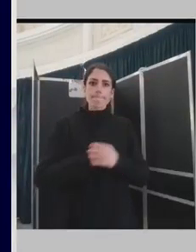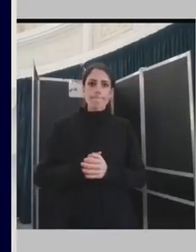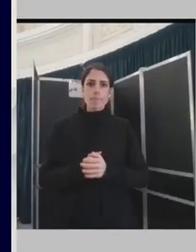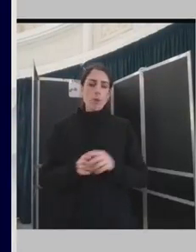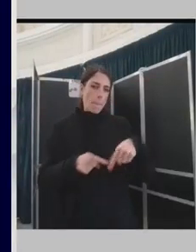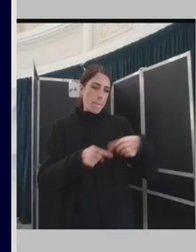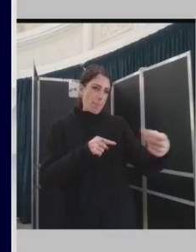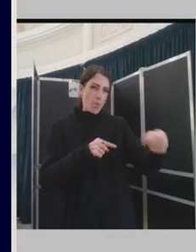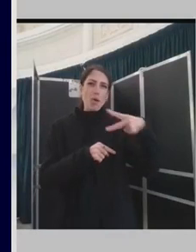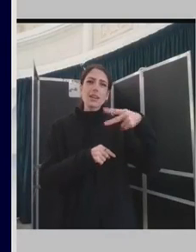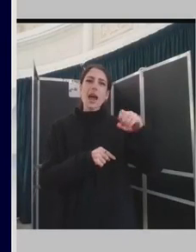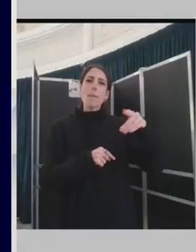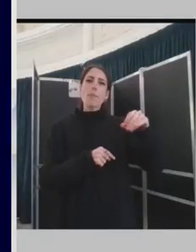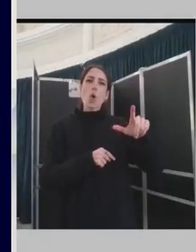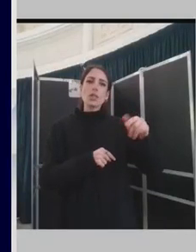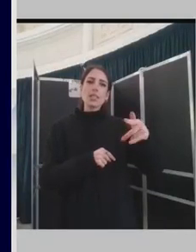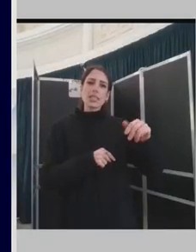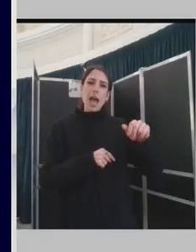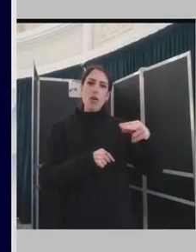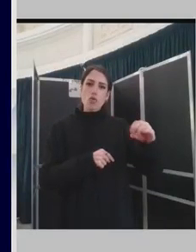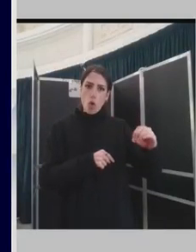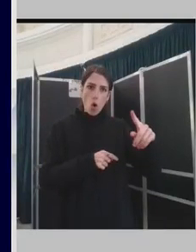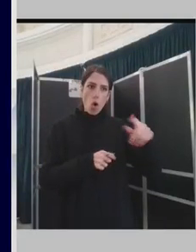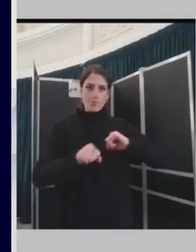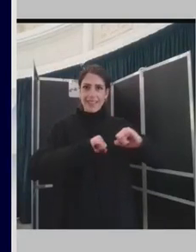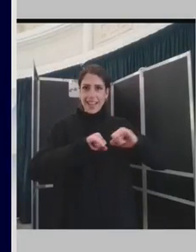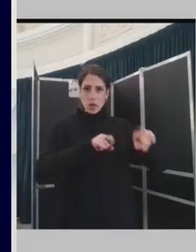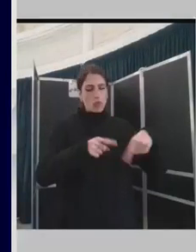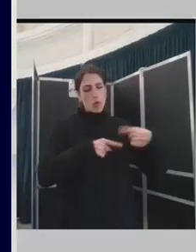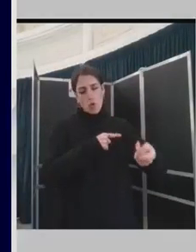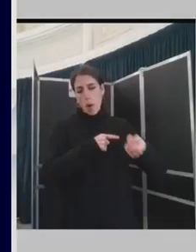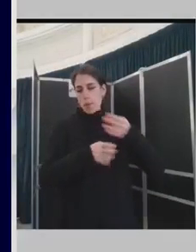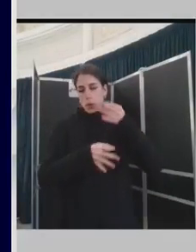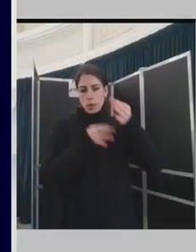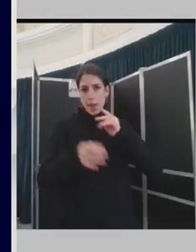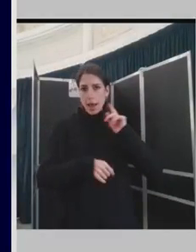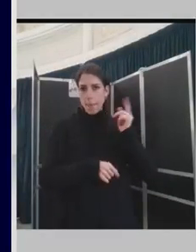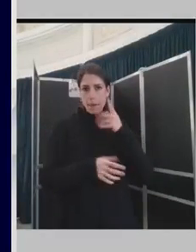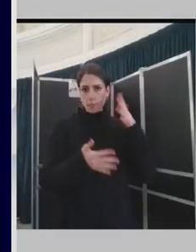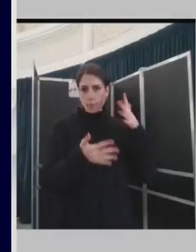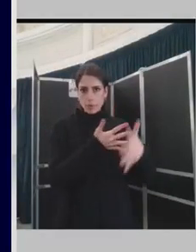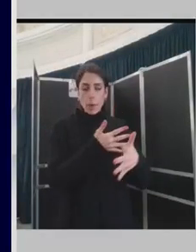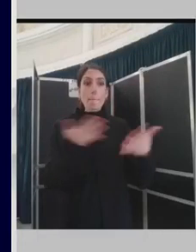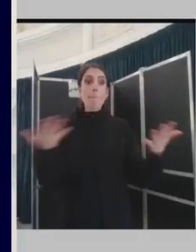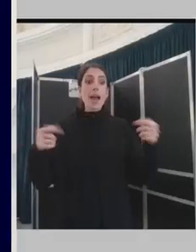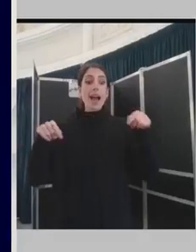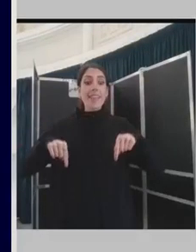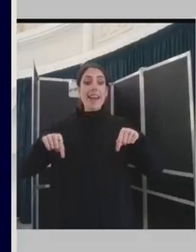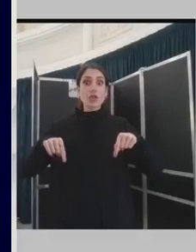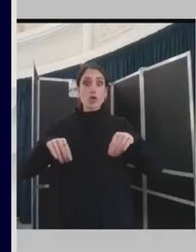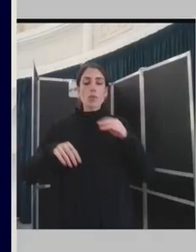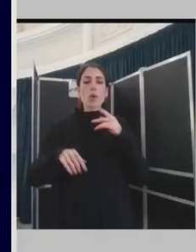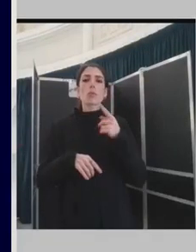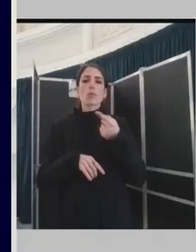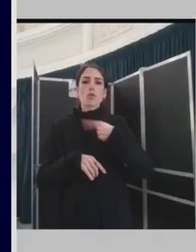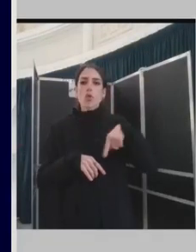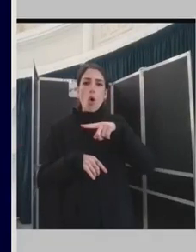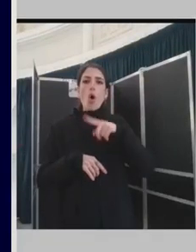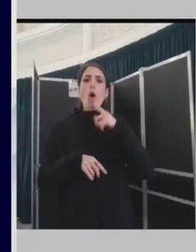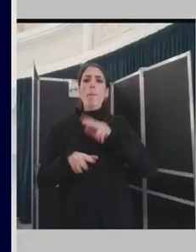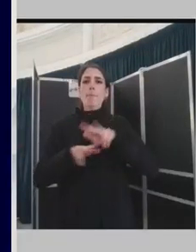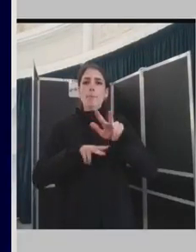discussione, al confronto municipio, protezione civile comunale su una bozza di bando di avviso pubblico per assegnare